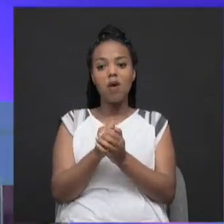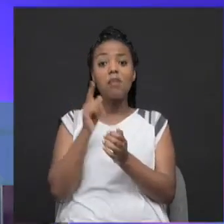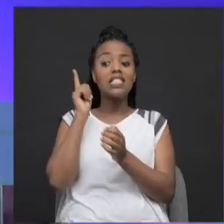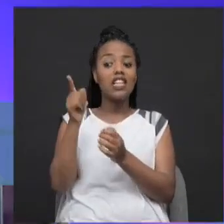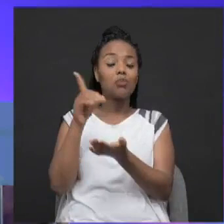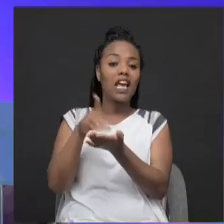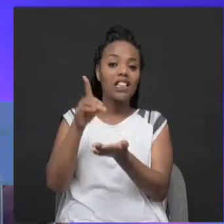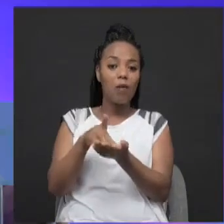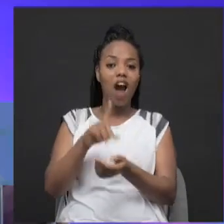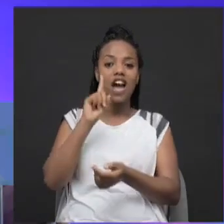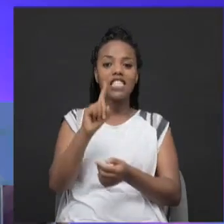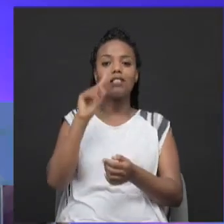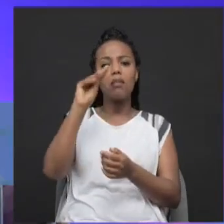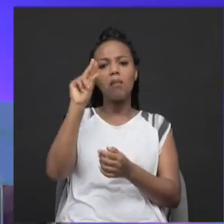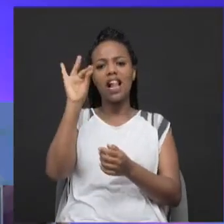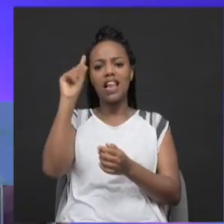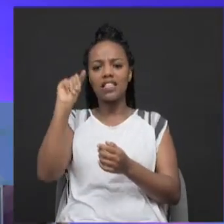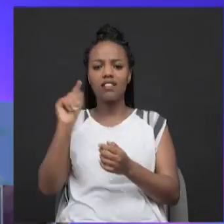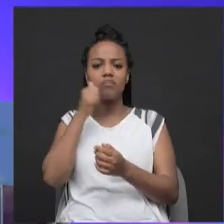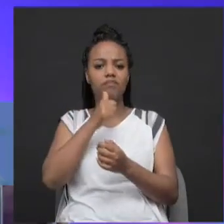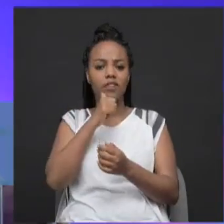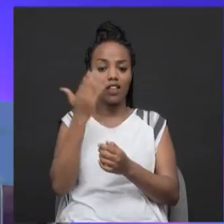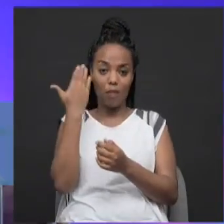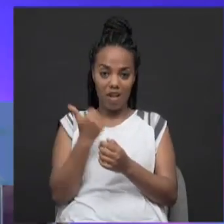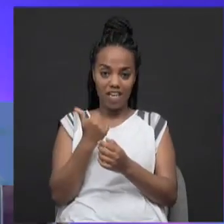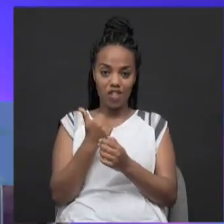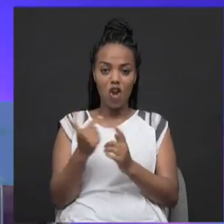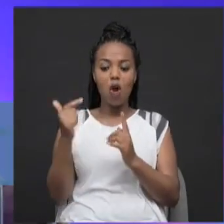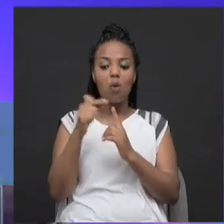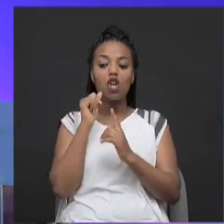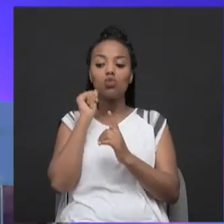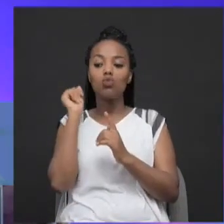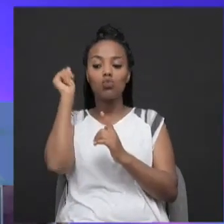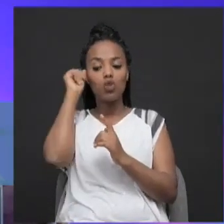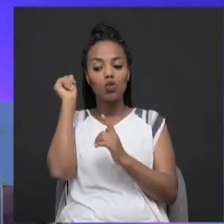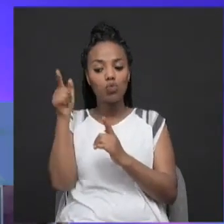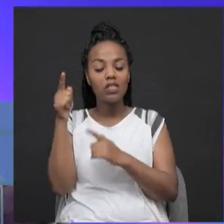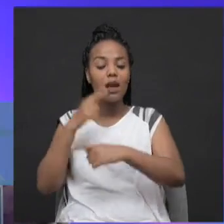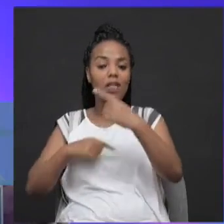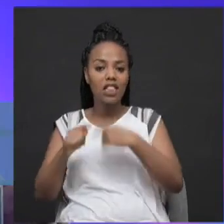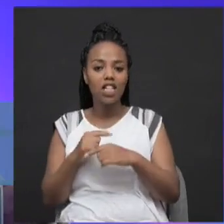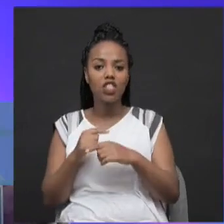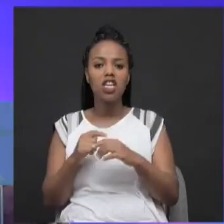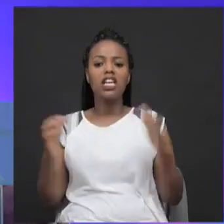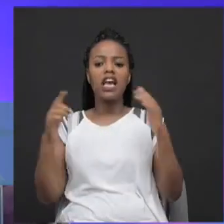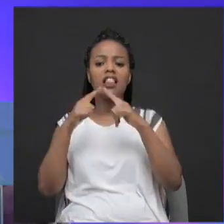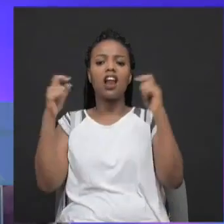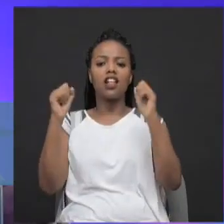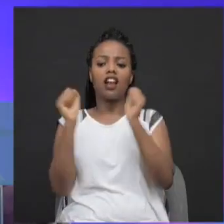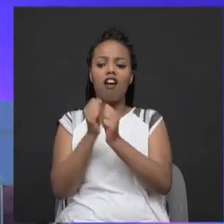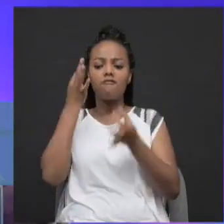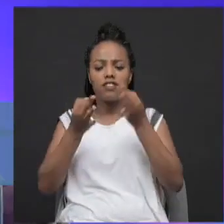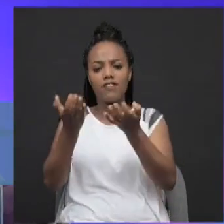በዚያችም ከተማ አንዲት መበለት ነበረች። ወደ እርሱም እየመጣች ከባለጋራዬ ፍረድልኝ